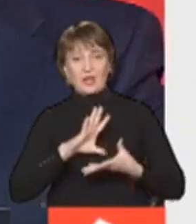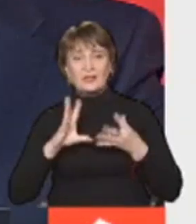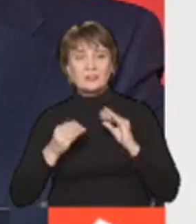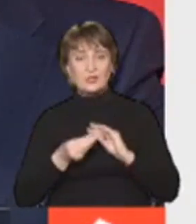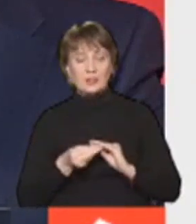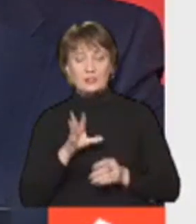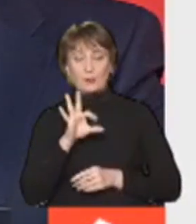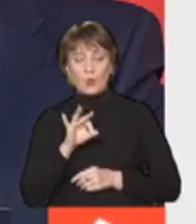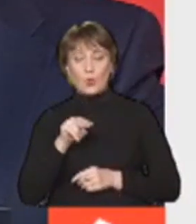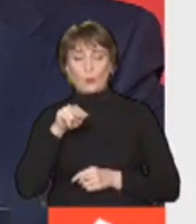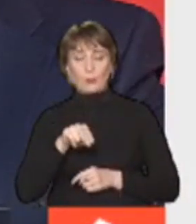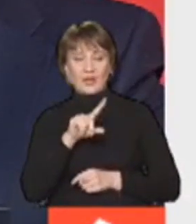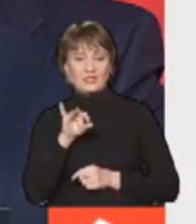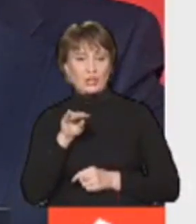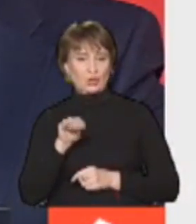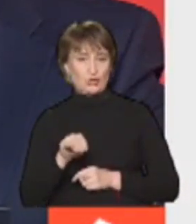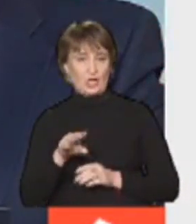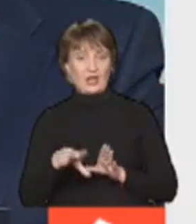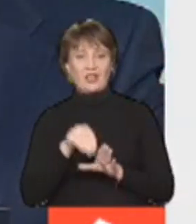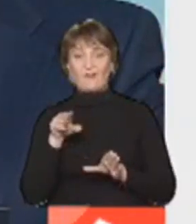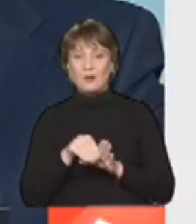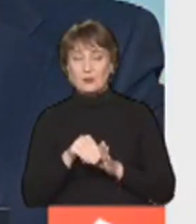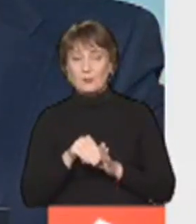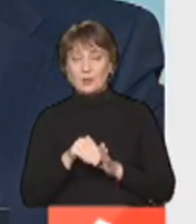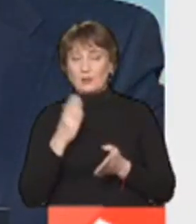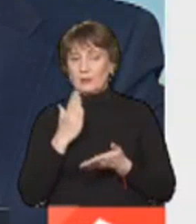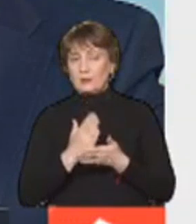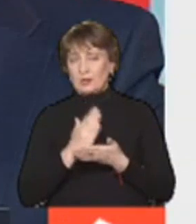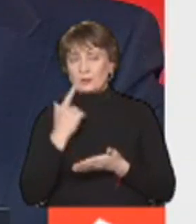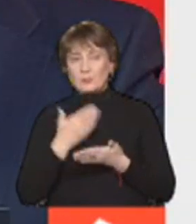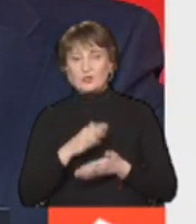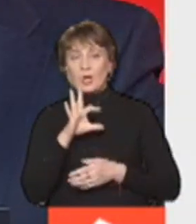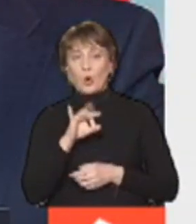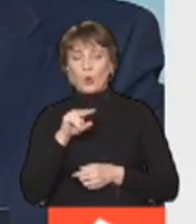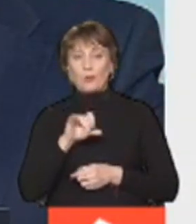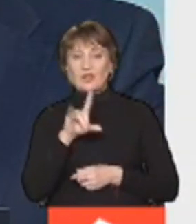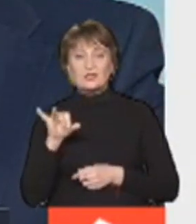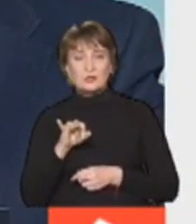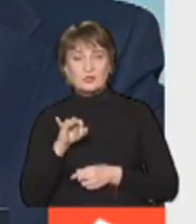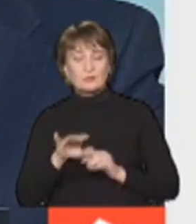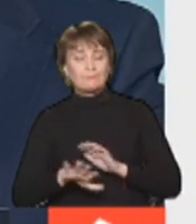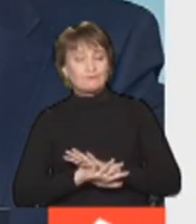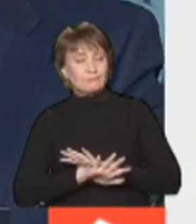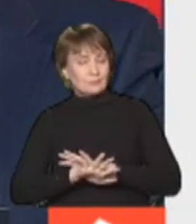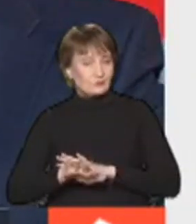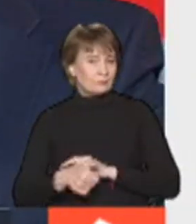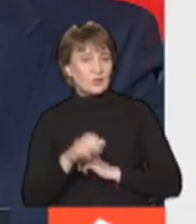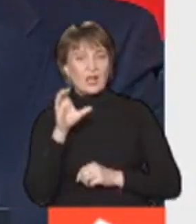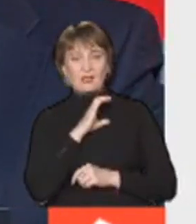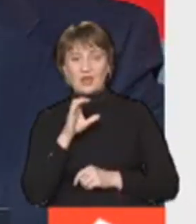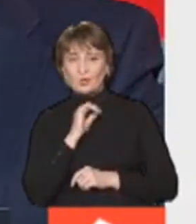результатами ОПЗЖ на виборах. І є підозри, що банально в ОПЗЖ крадуть кремлівські гроші.